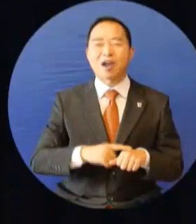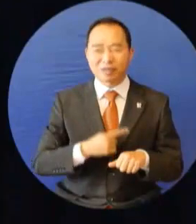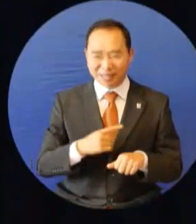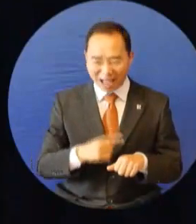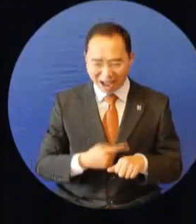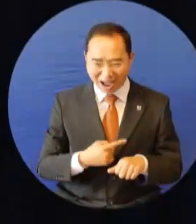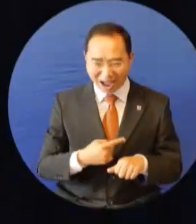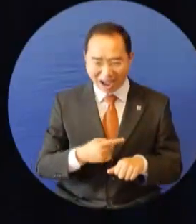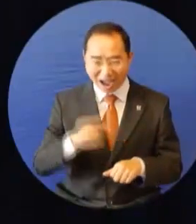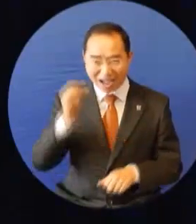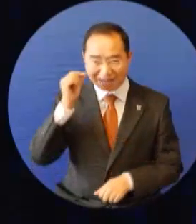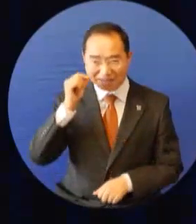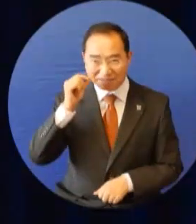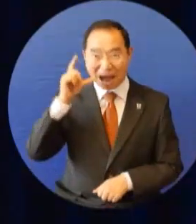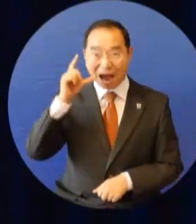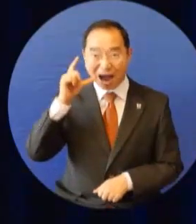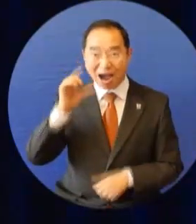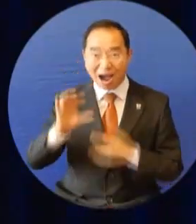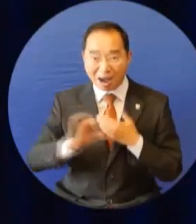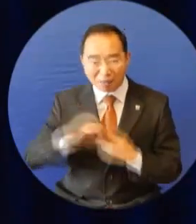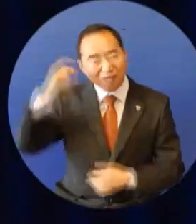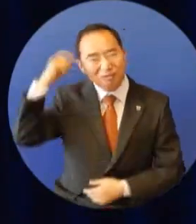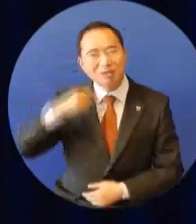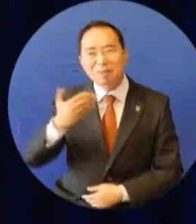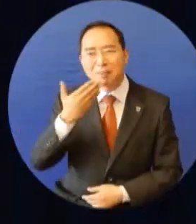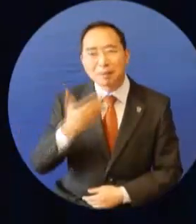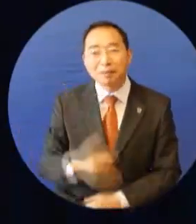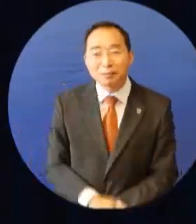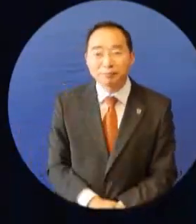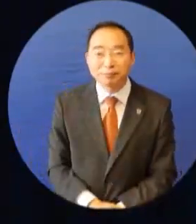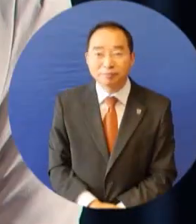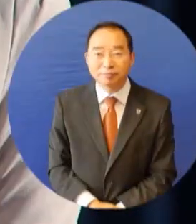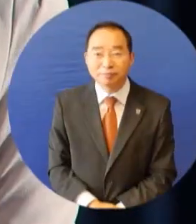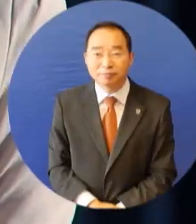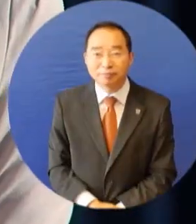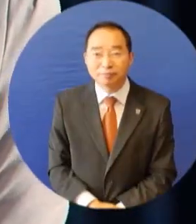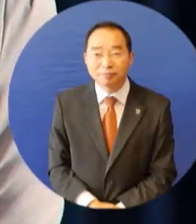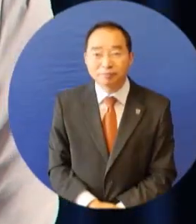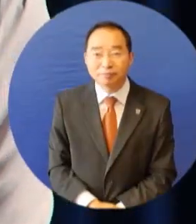자연이다라는 것을 깨달으면은 바로 느낄 수 있습니다.